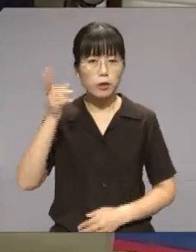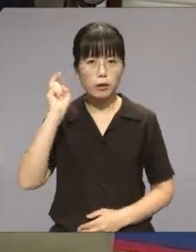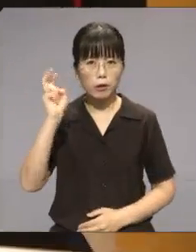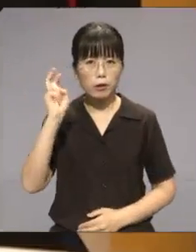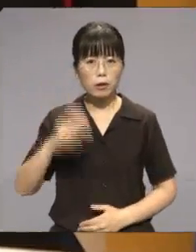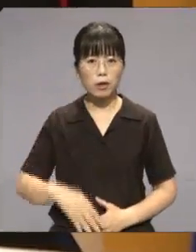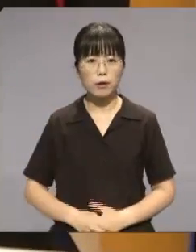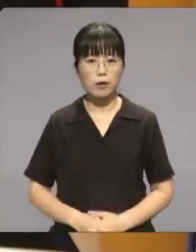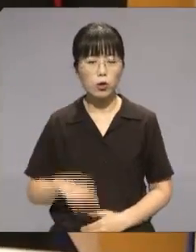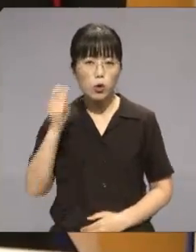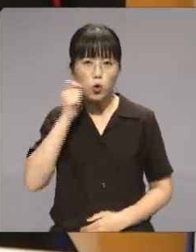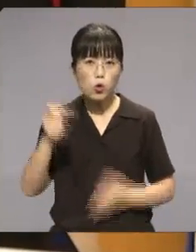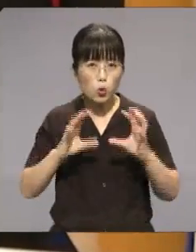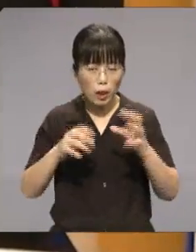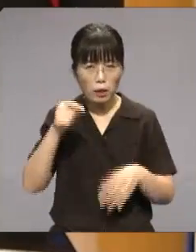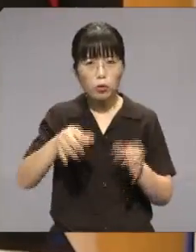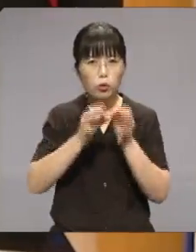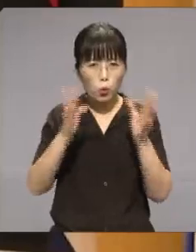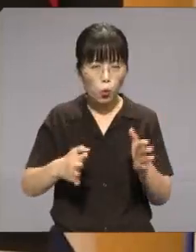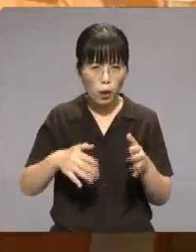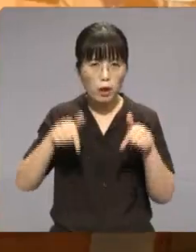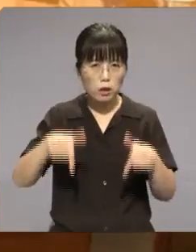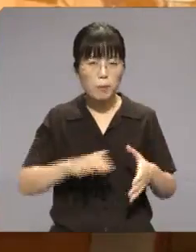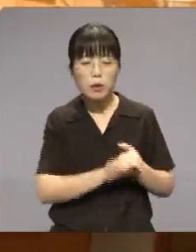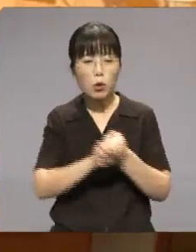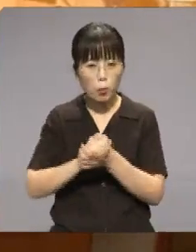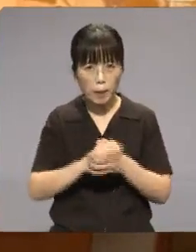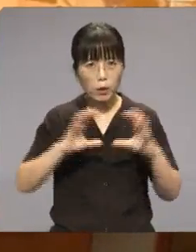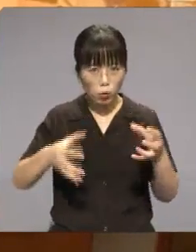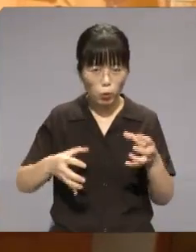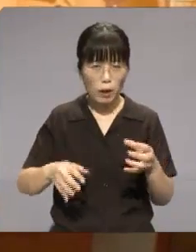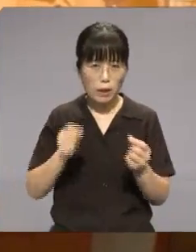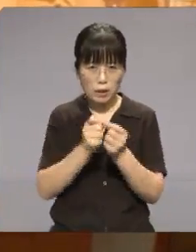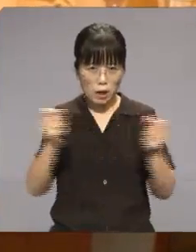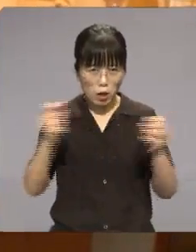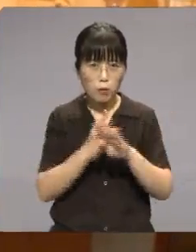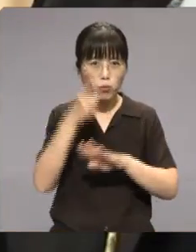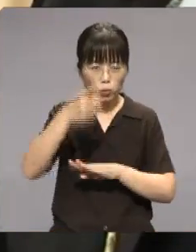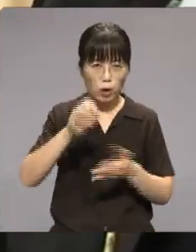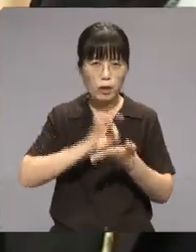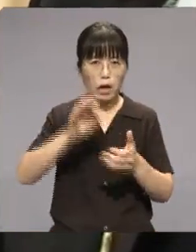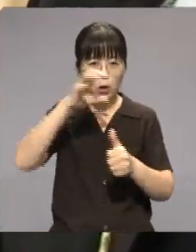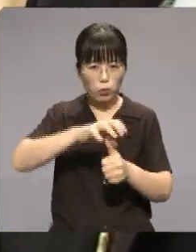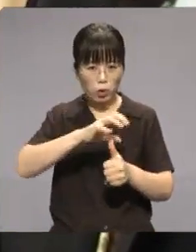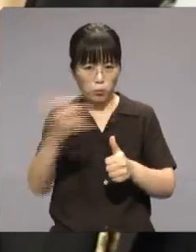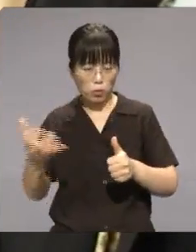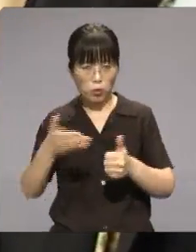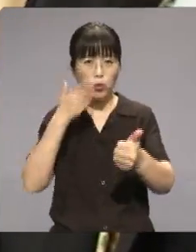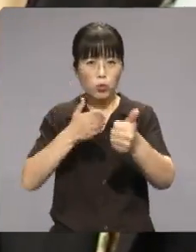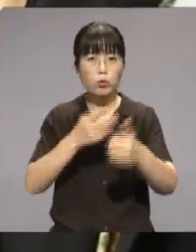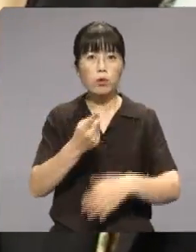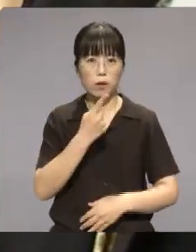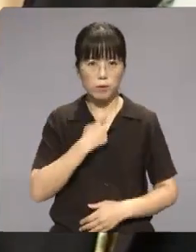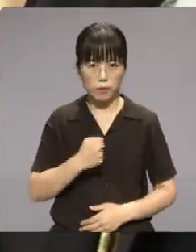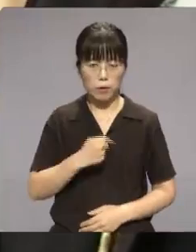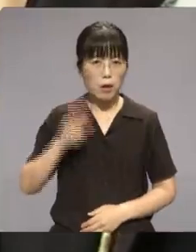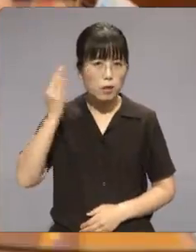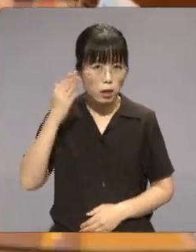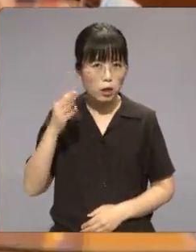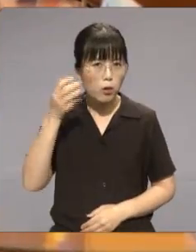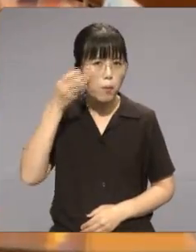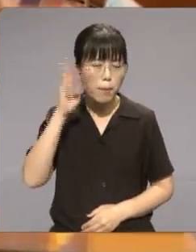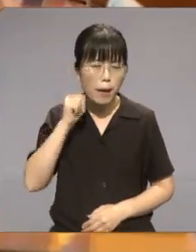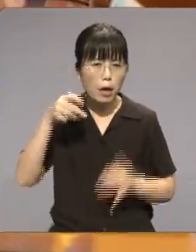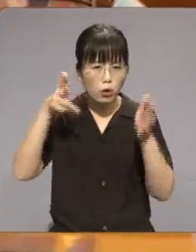관측됩니다. 우크라이나는 그동안 서방 동맹국에 장거리 무기 사용 제한을 풀어달라고 요청해왔습니다. 최근 몇